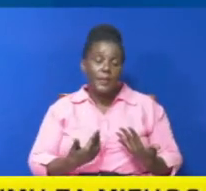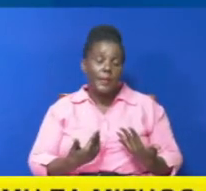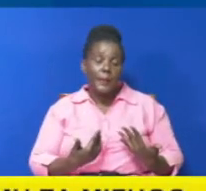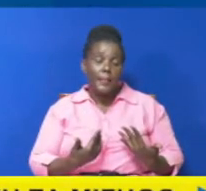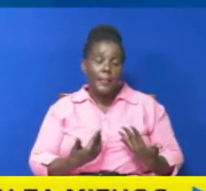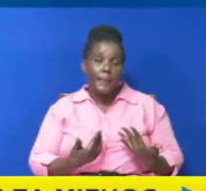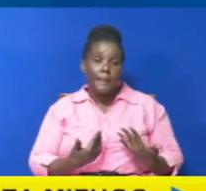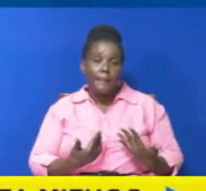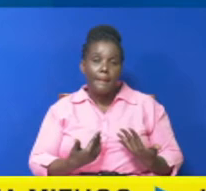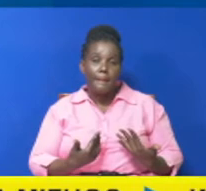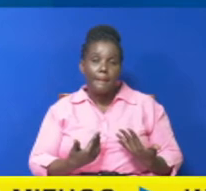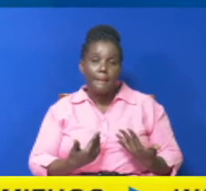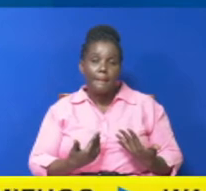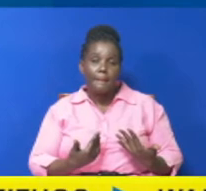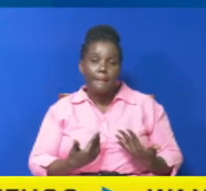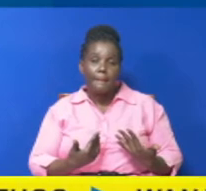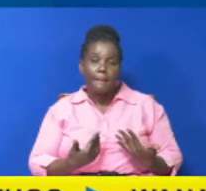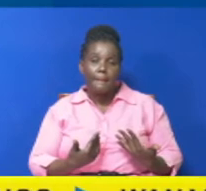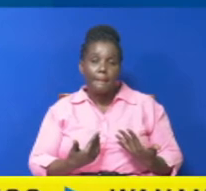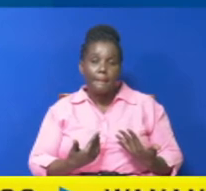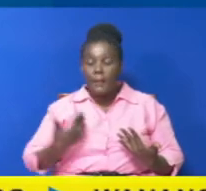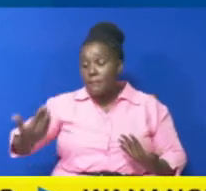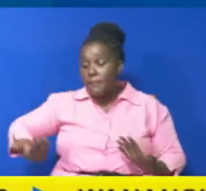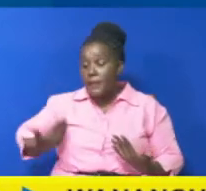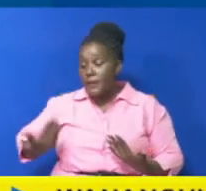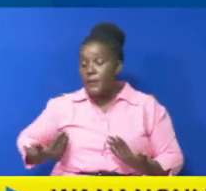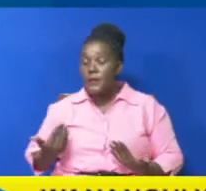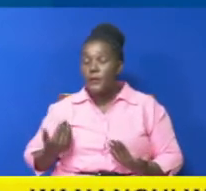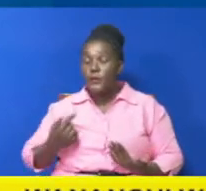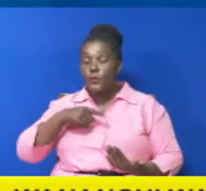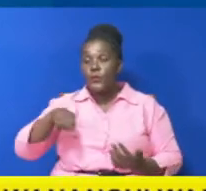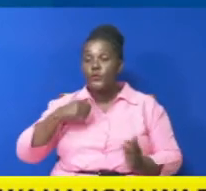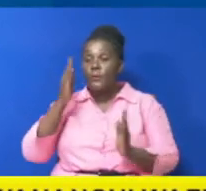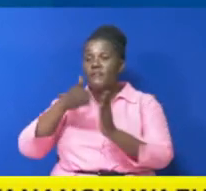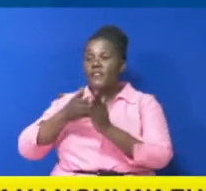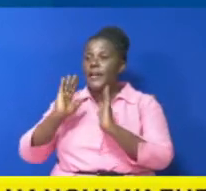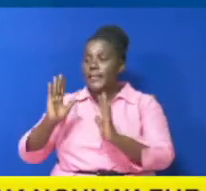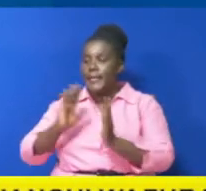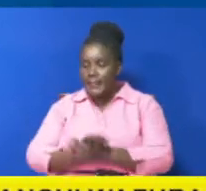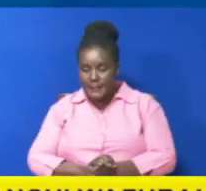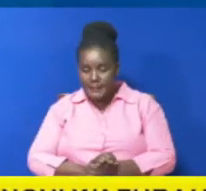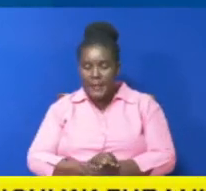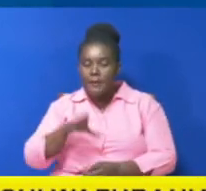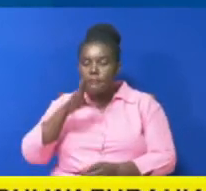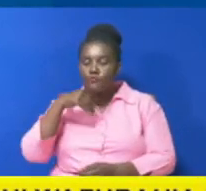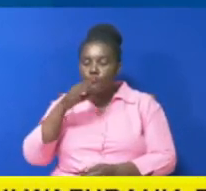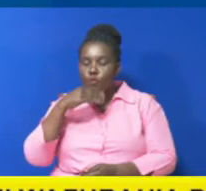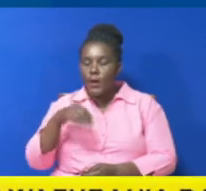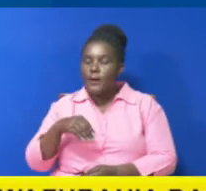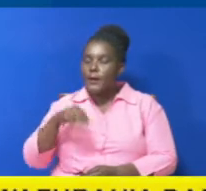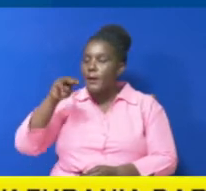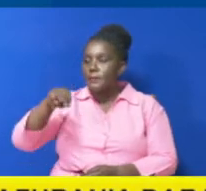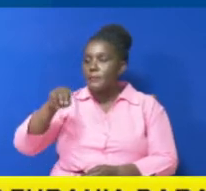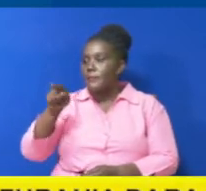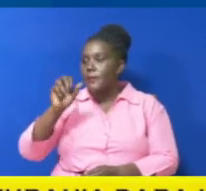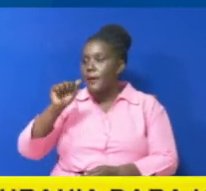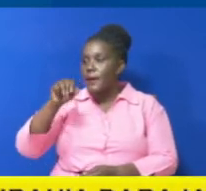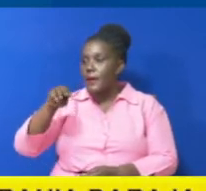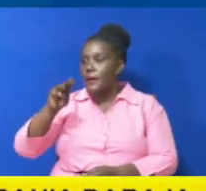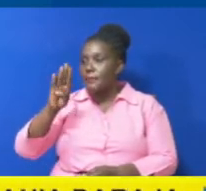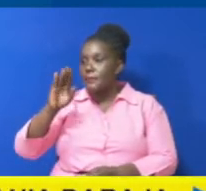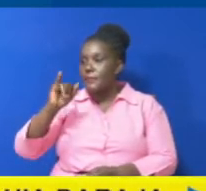sasa studio tupo na mgeni wetu ambaye ni Bwana Edwin Mugambila, mwenyekiti